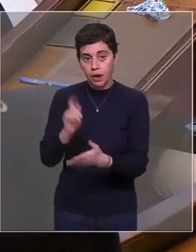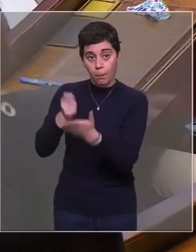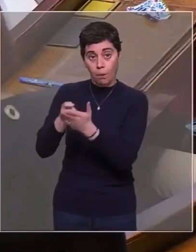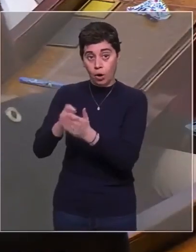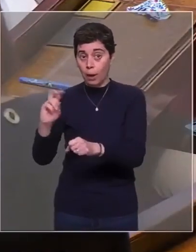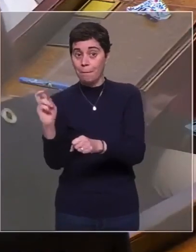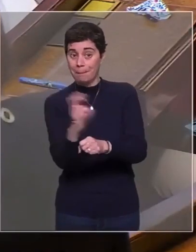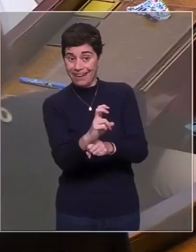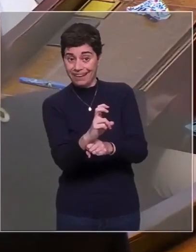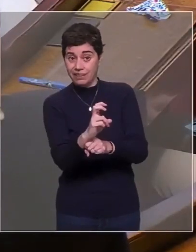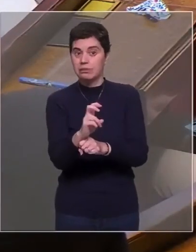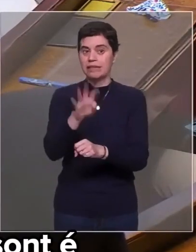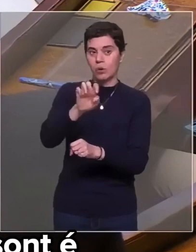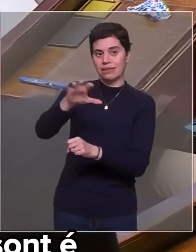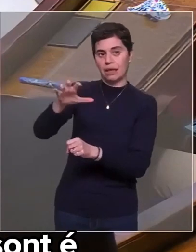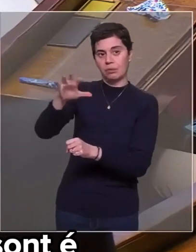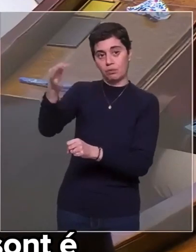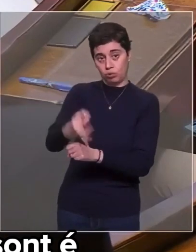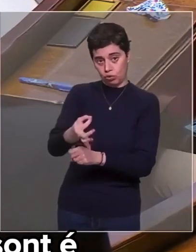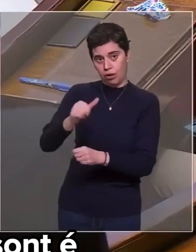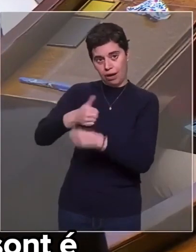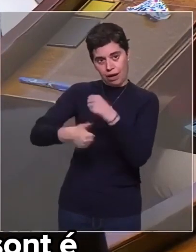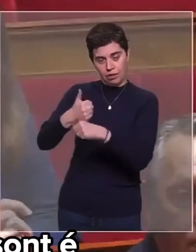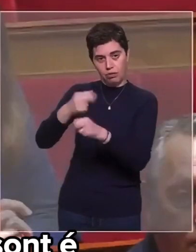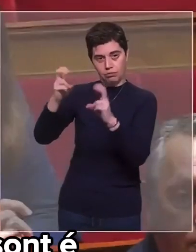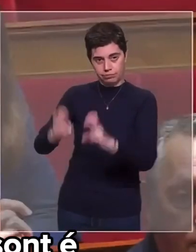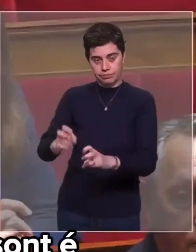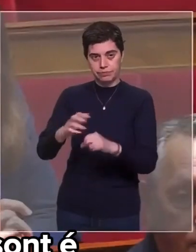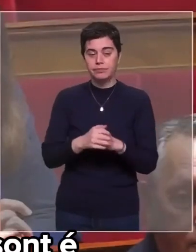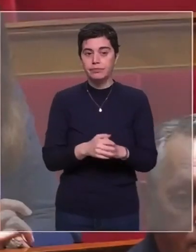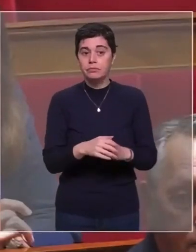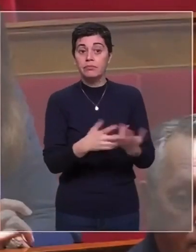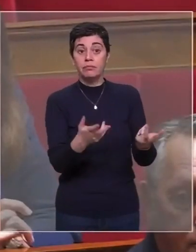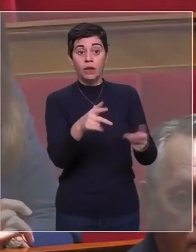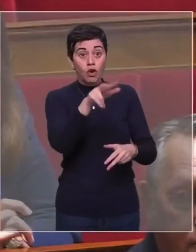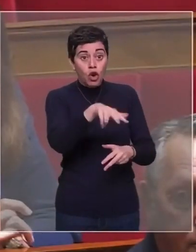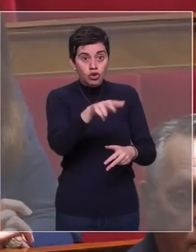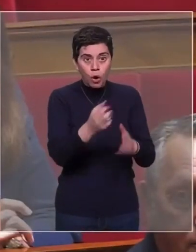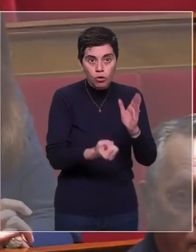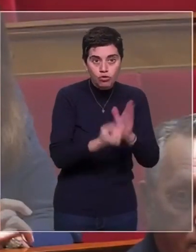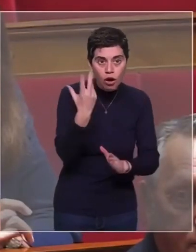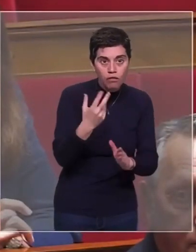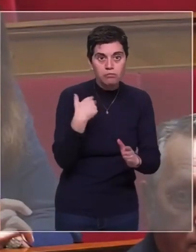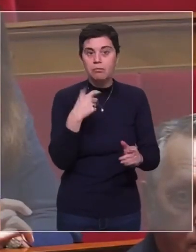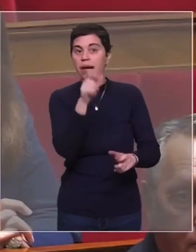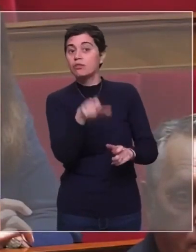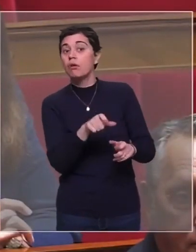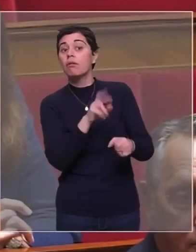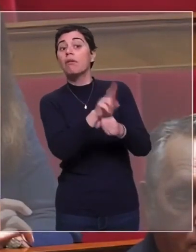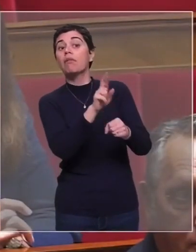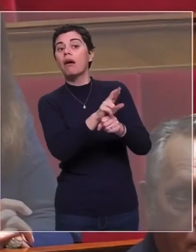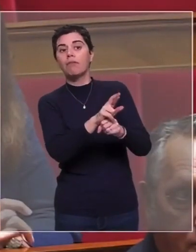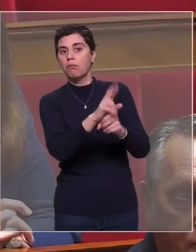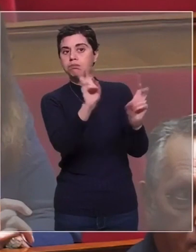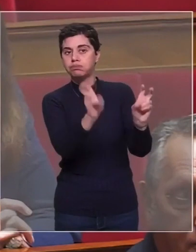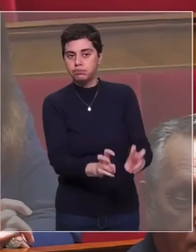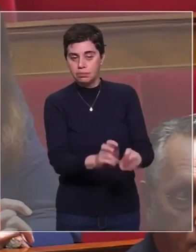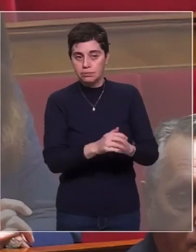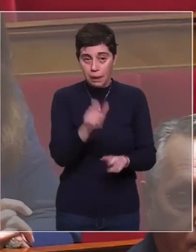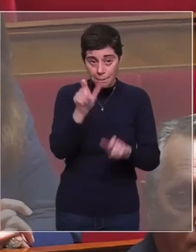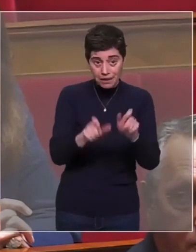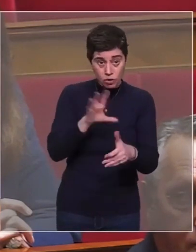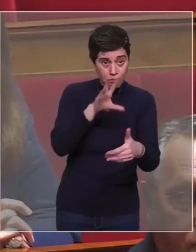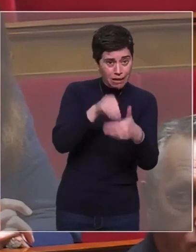de 45% sur un an. Les réservations de logements neufs le sont également et dans les mêmes proportions. Tous les acteurs du logement, qu'ils